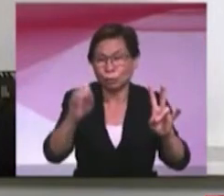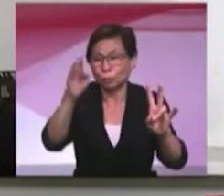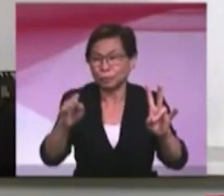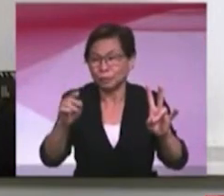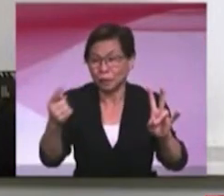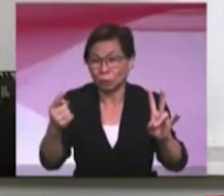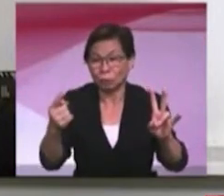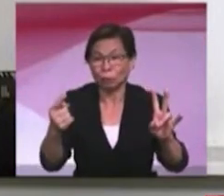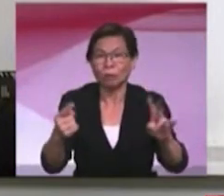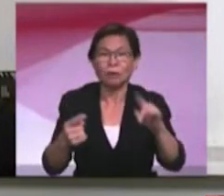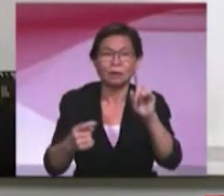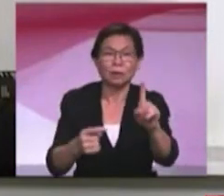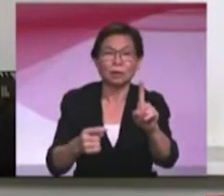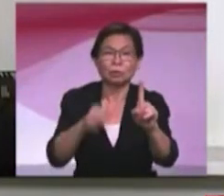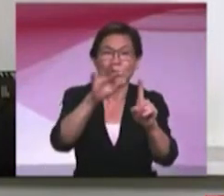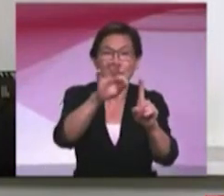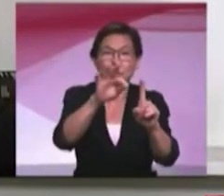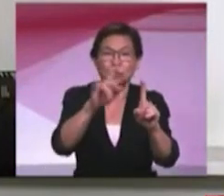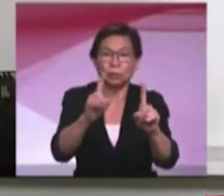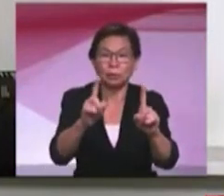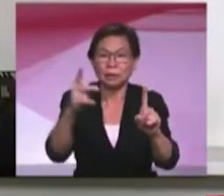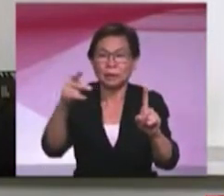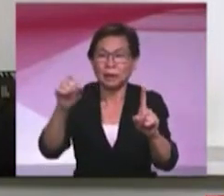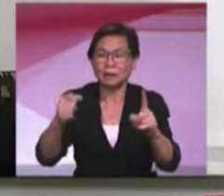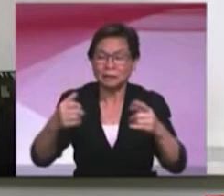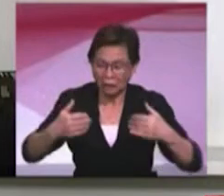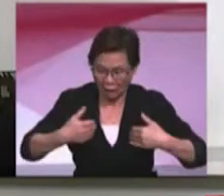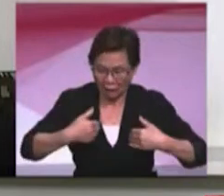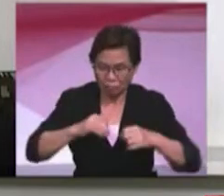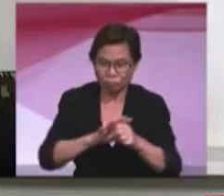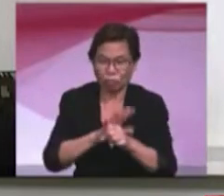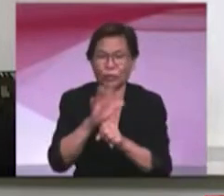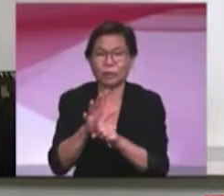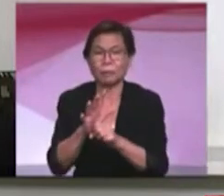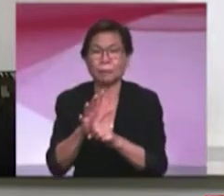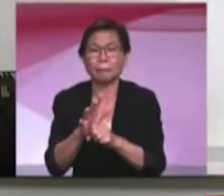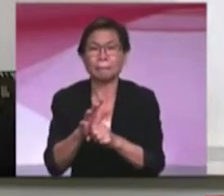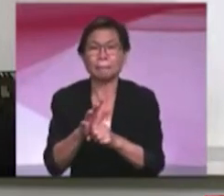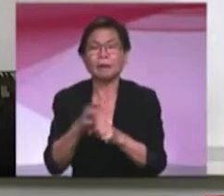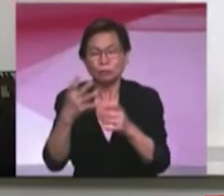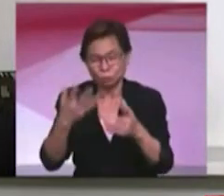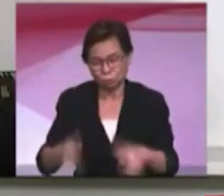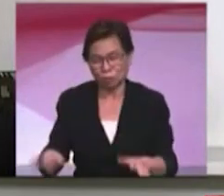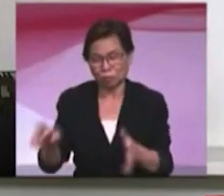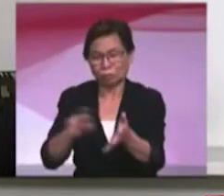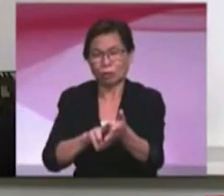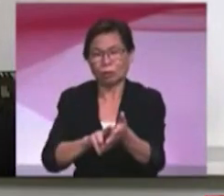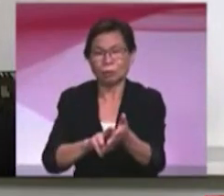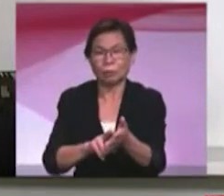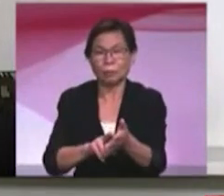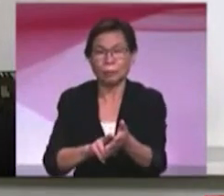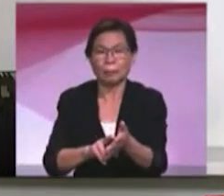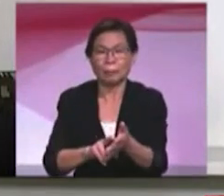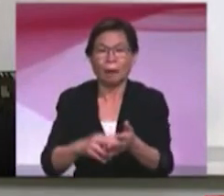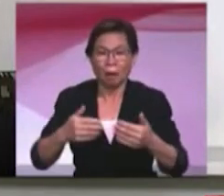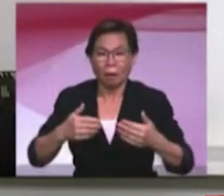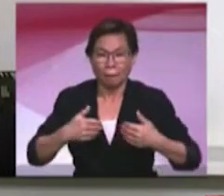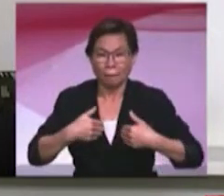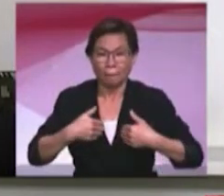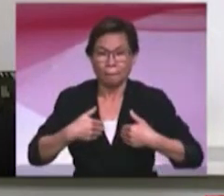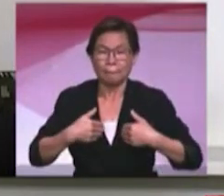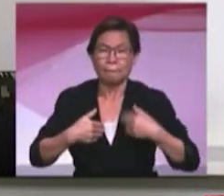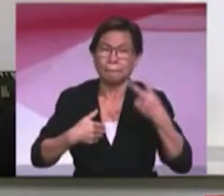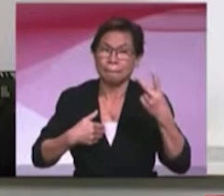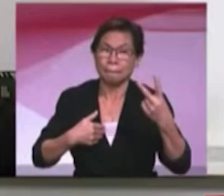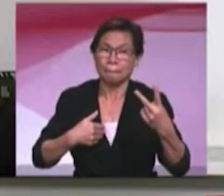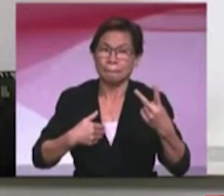20 Januari sebanyak 191 kes positif COVID-19 telah direkodkan dan